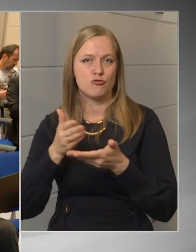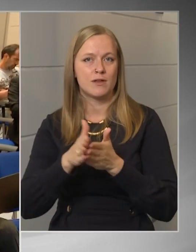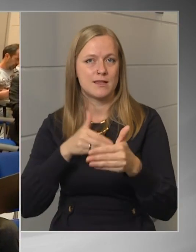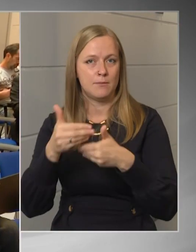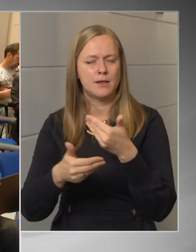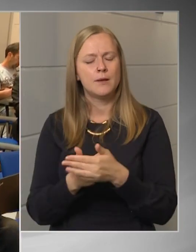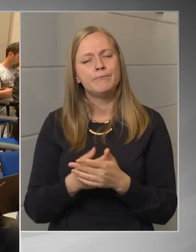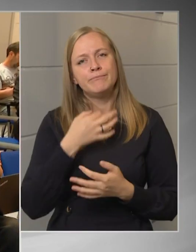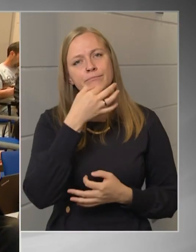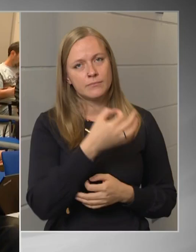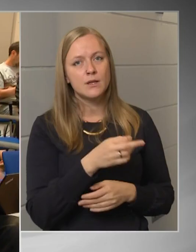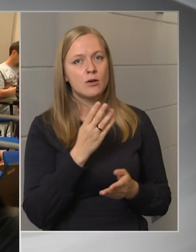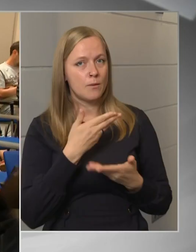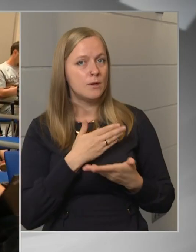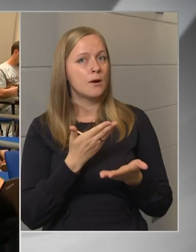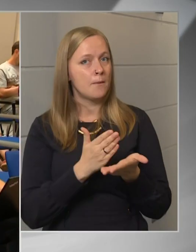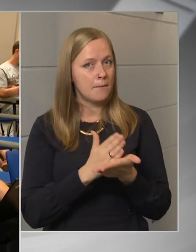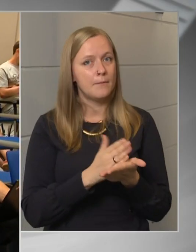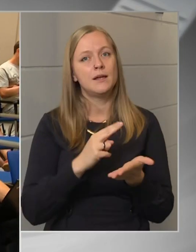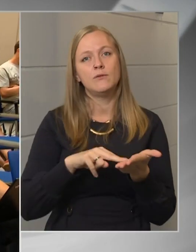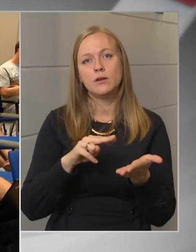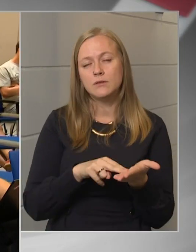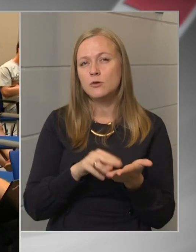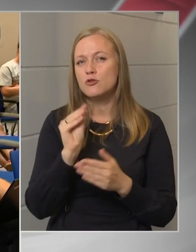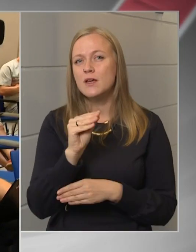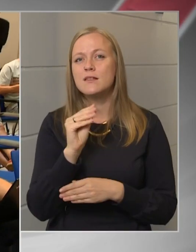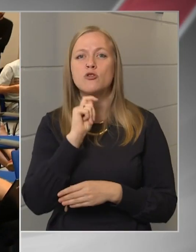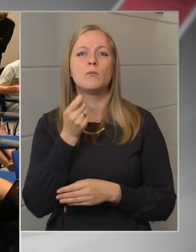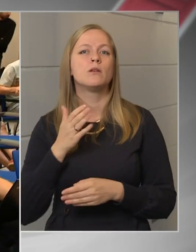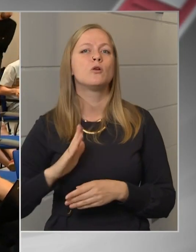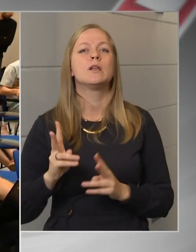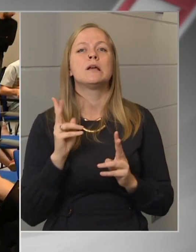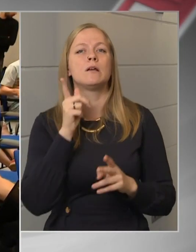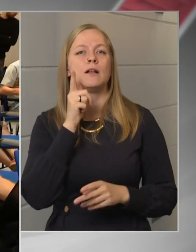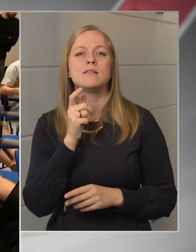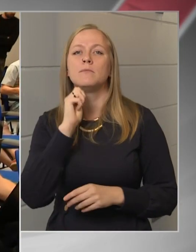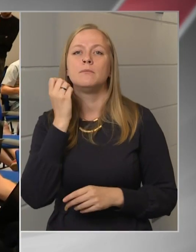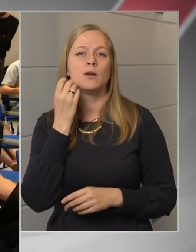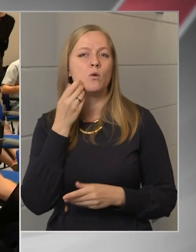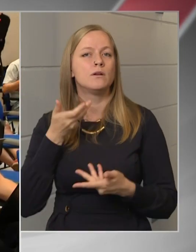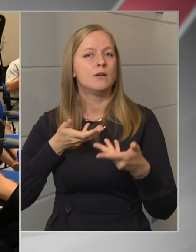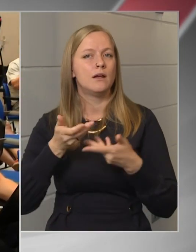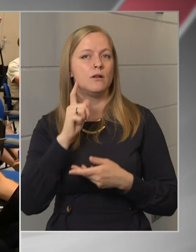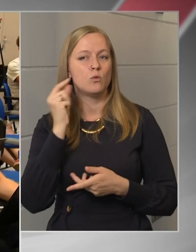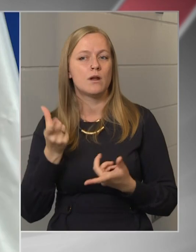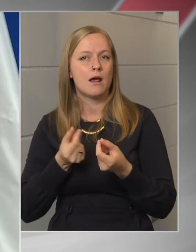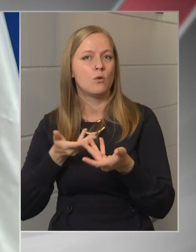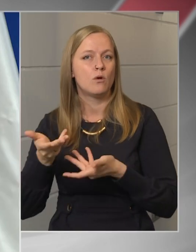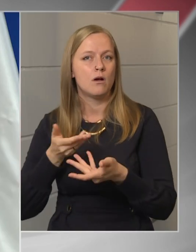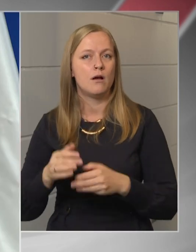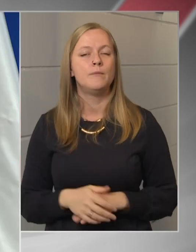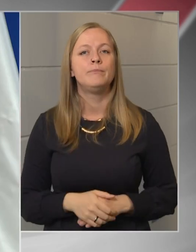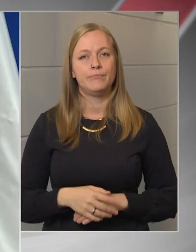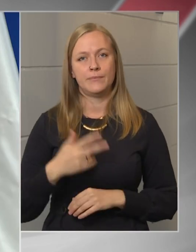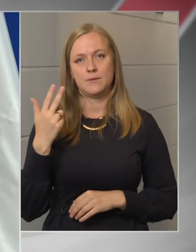kaptak-e már erről hivatalos jelzést, illetve magyar oldalról ki és mikor tárgyalhat az ukránokkal? Természetesen